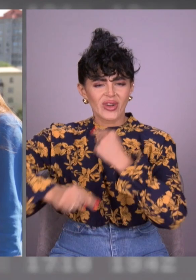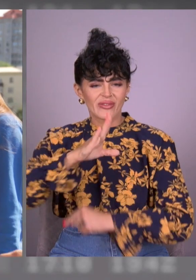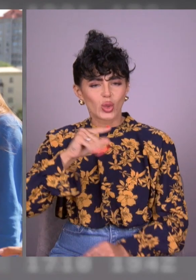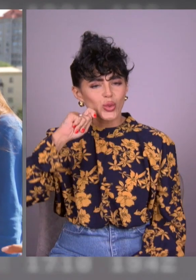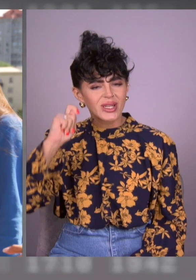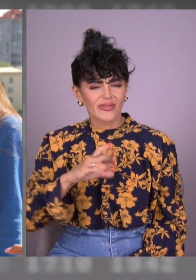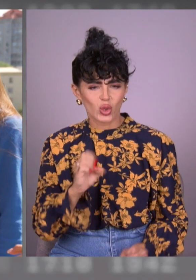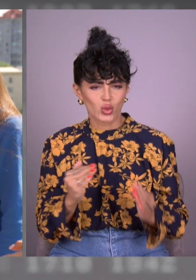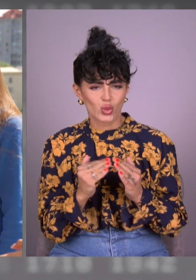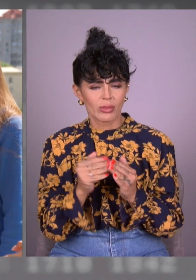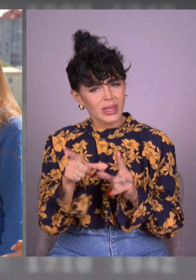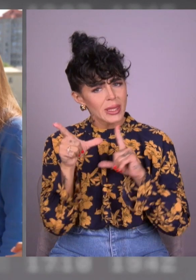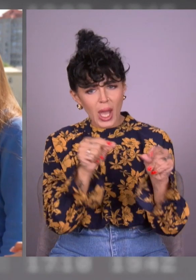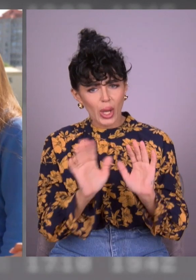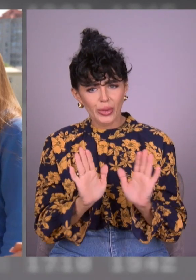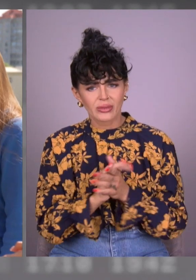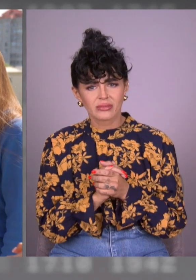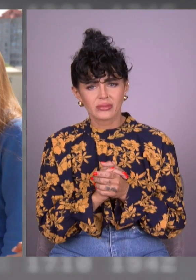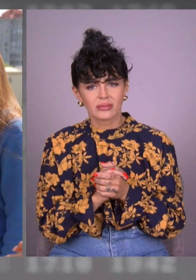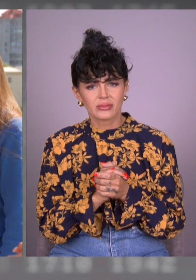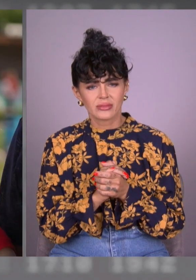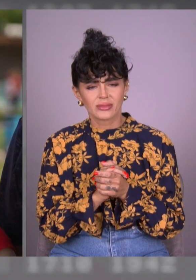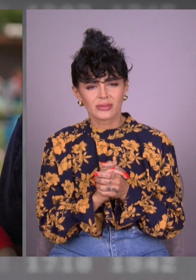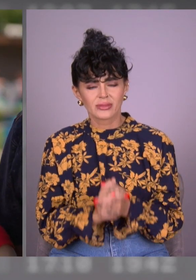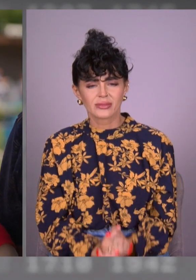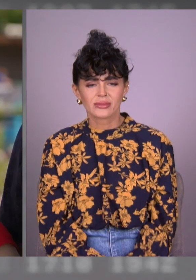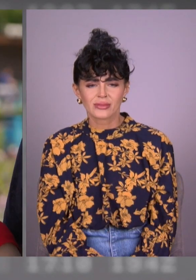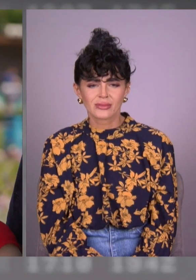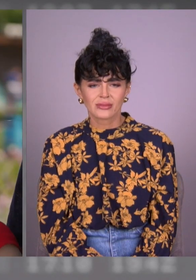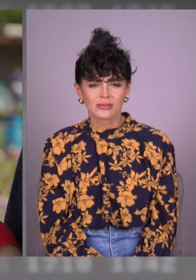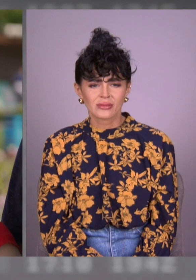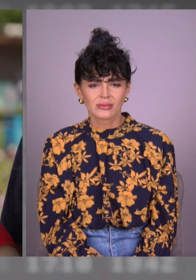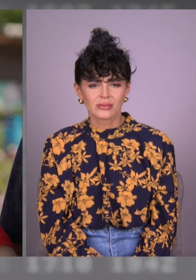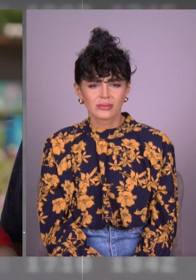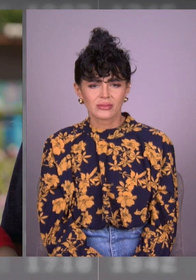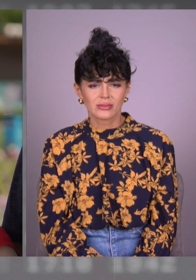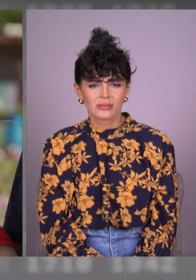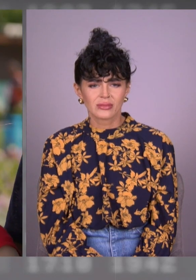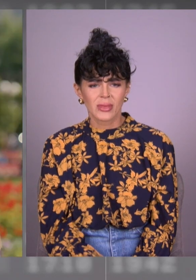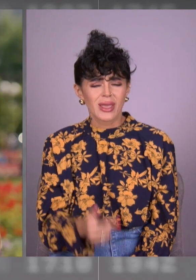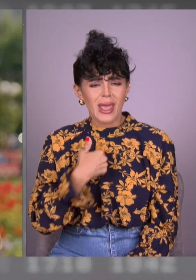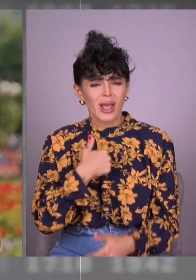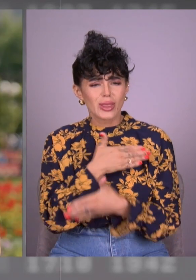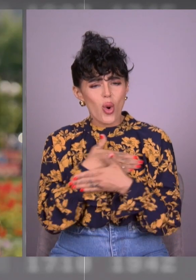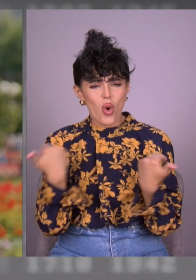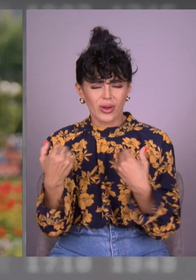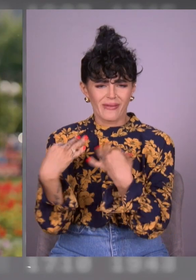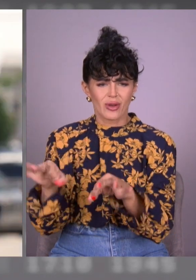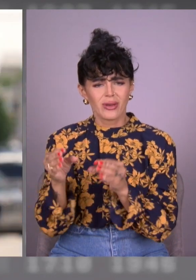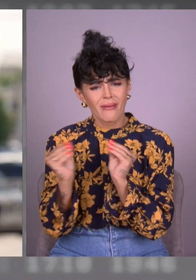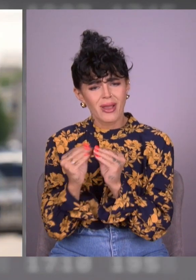ж не уїдете. Це важливо, що я не просто тепер не хочу їх відпустити. Ні, не